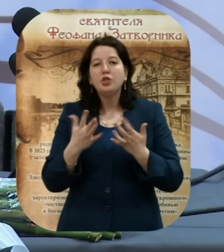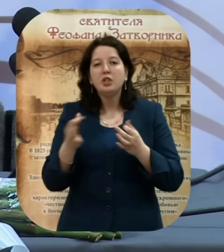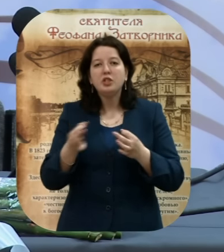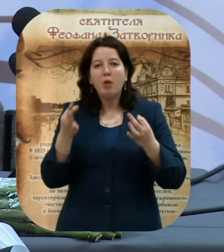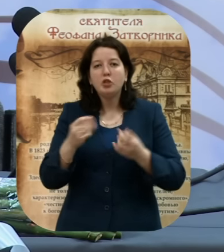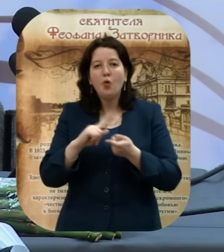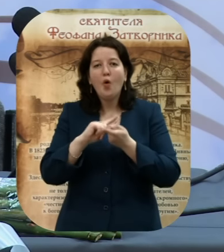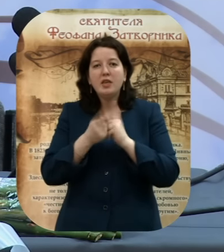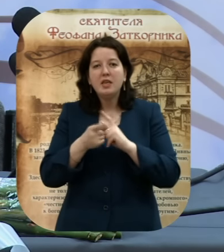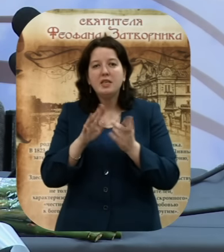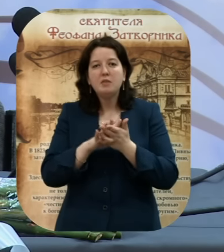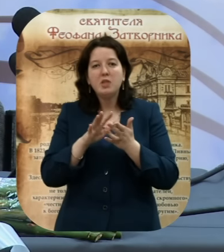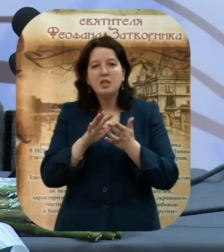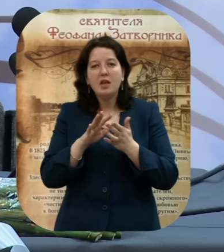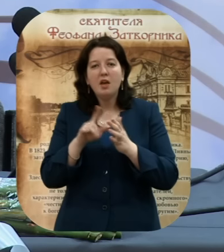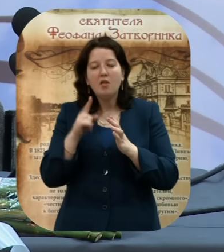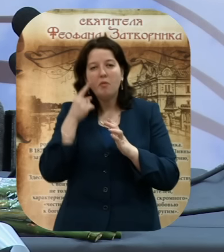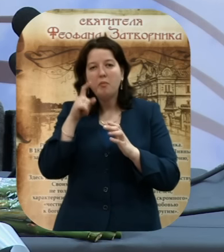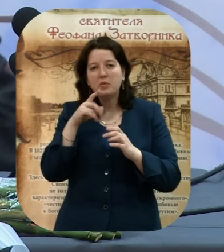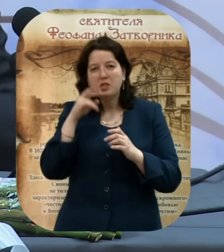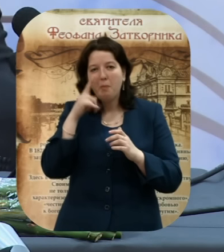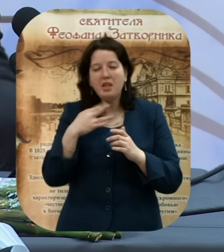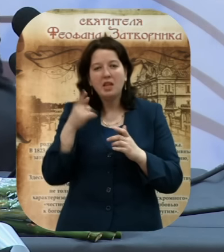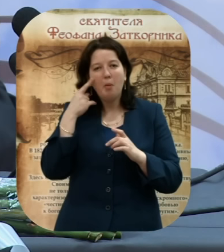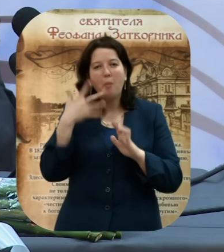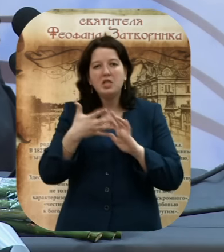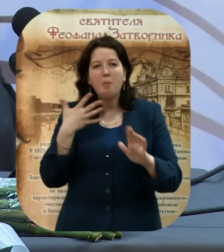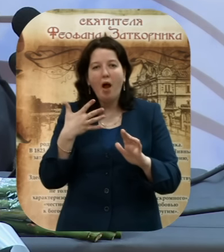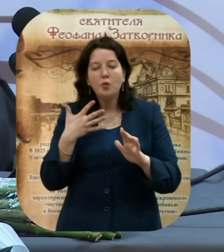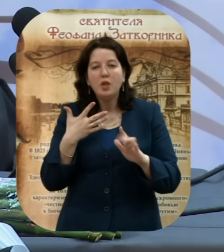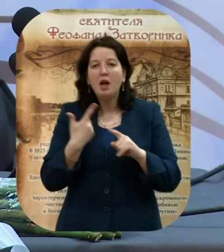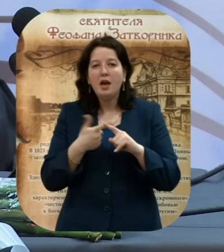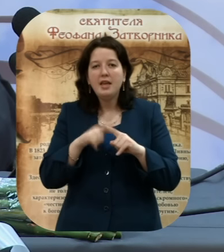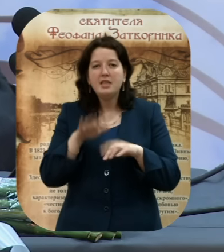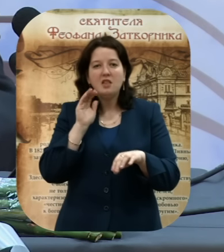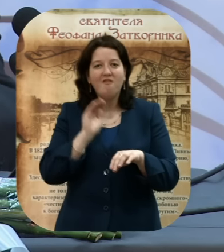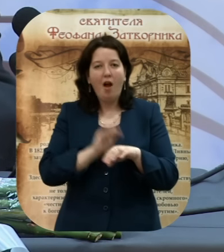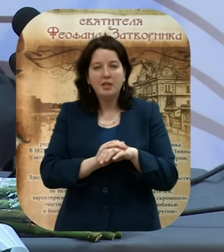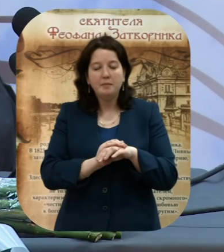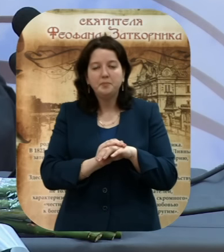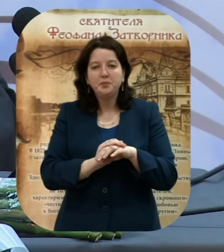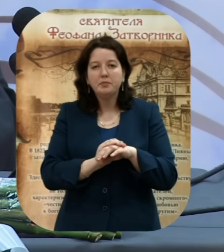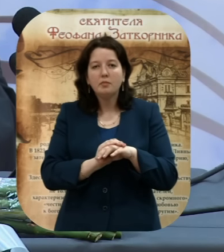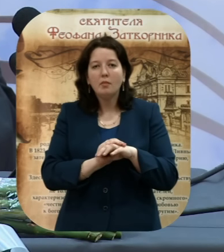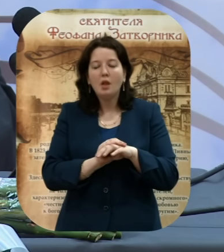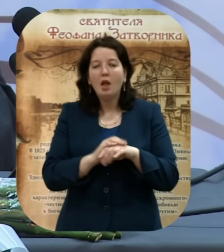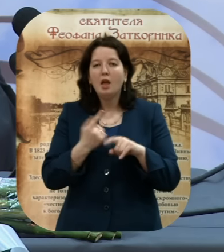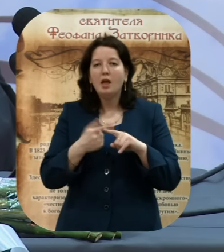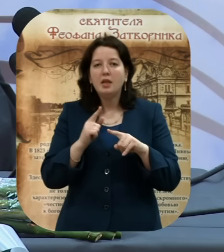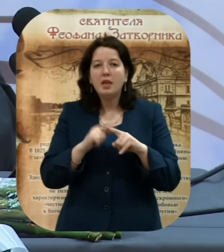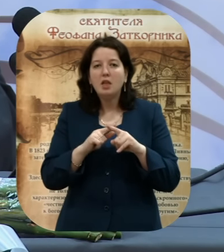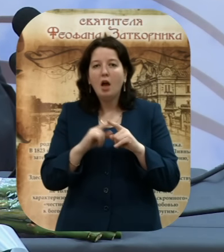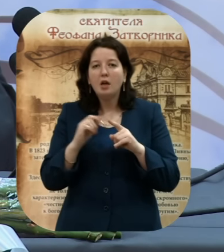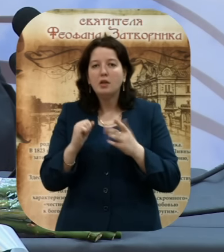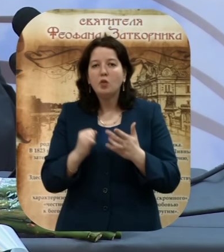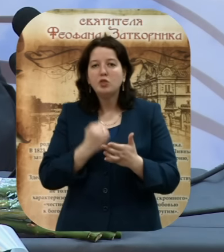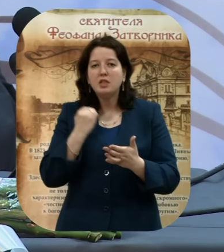такой очевидный факт. Вы знаете, его установление церковью